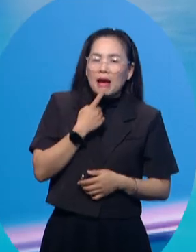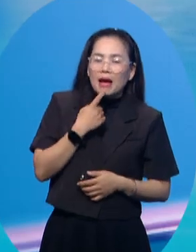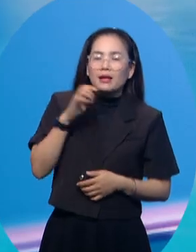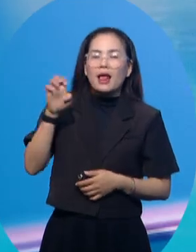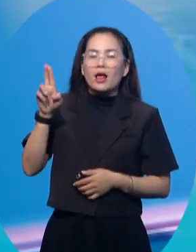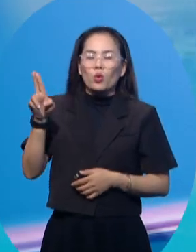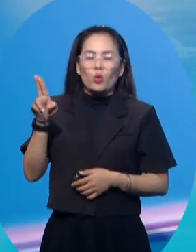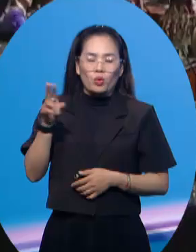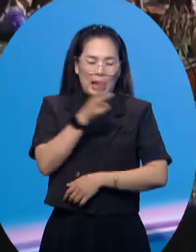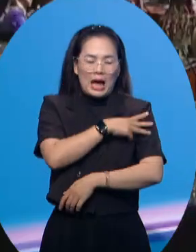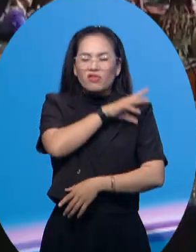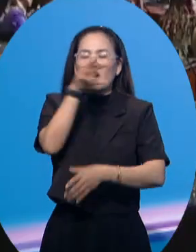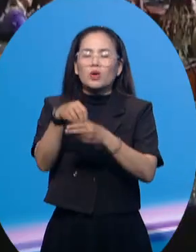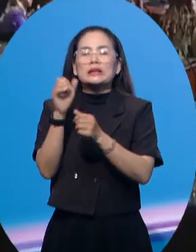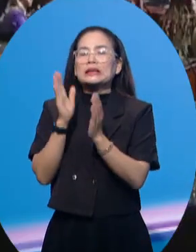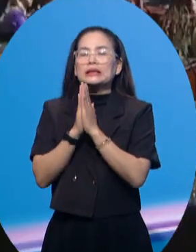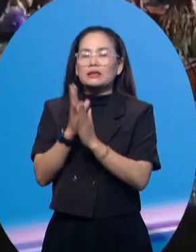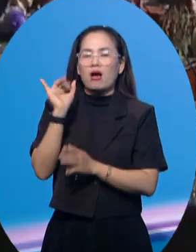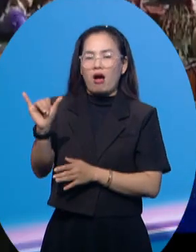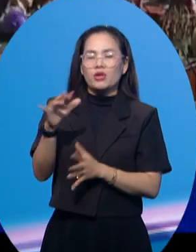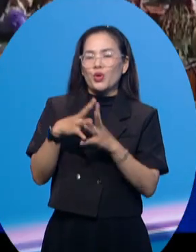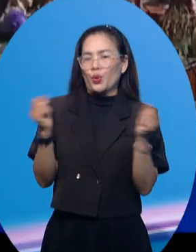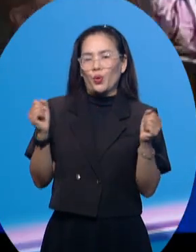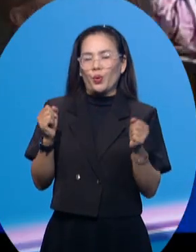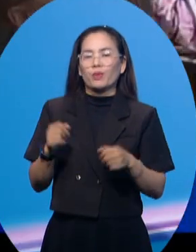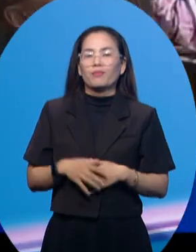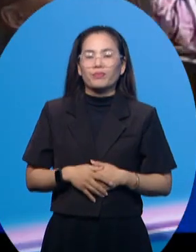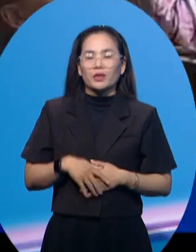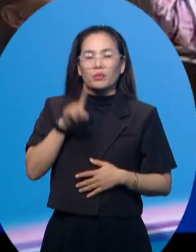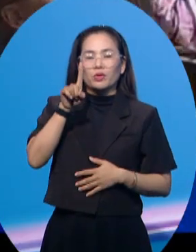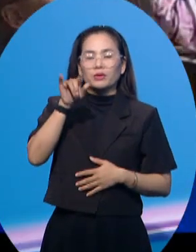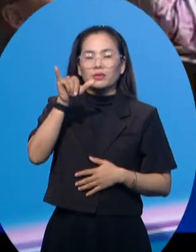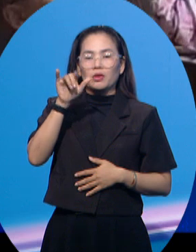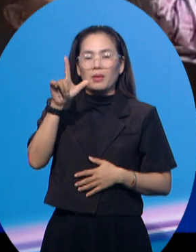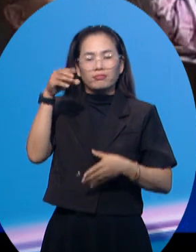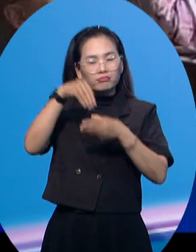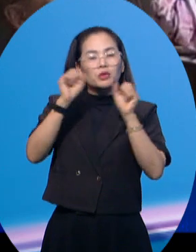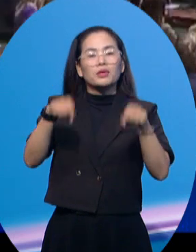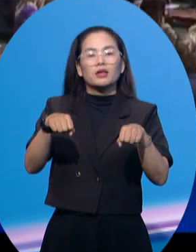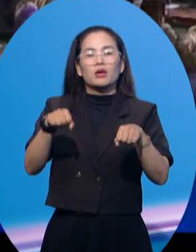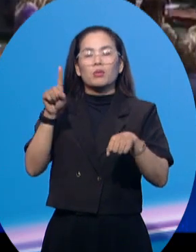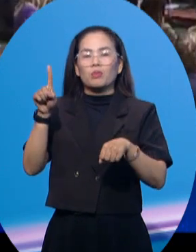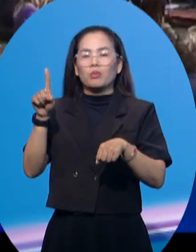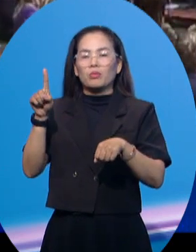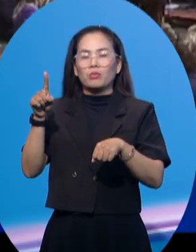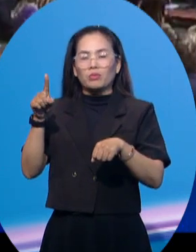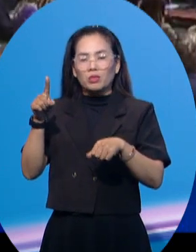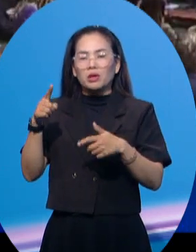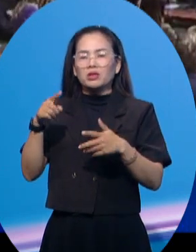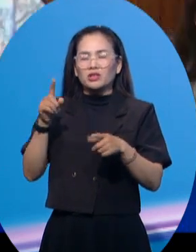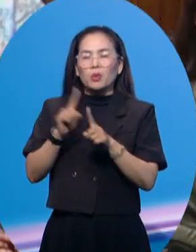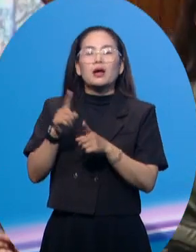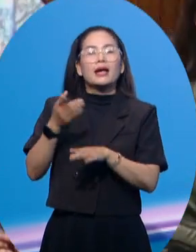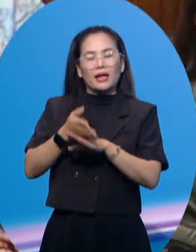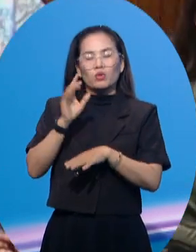Âu EU dự luật nhận được 167 phiếu Thuận 31 phiếu chống và một phiếu trắng mức tối thểu